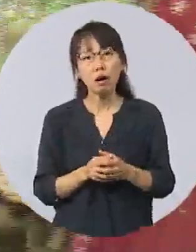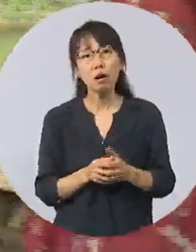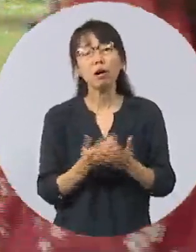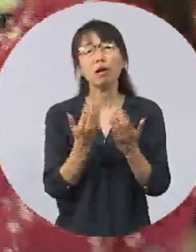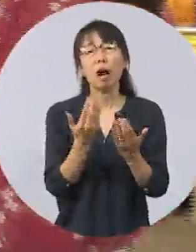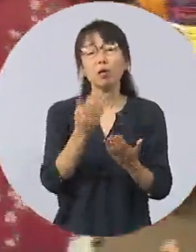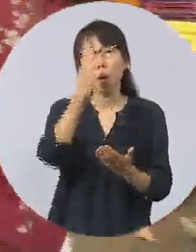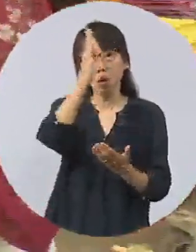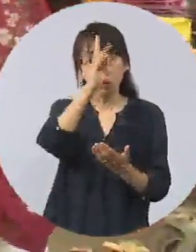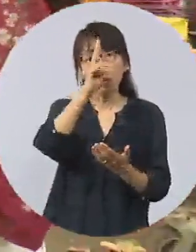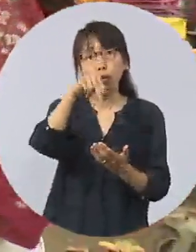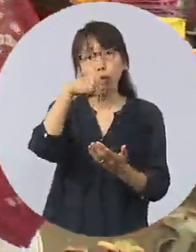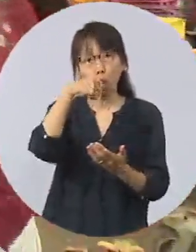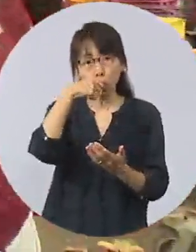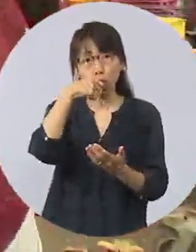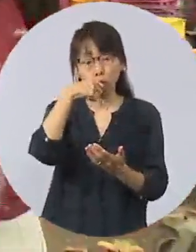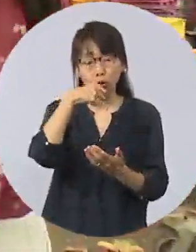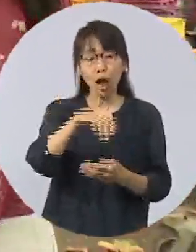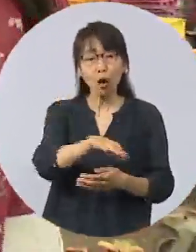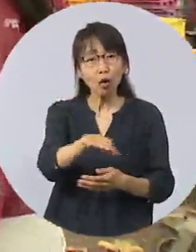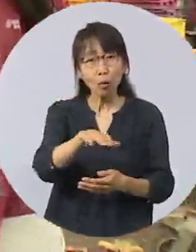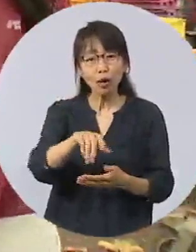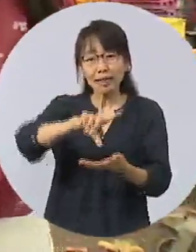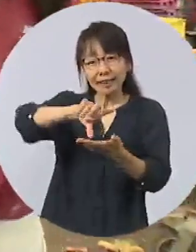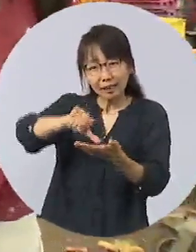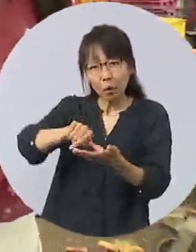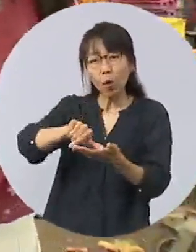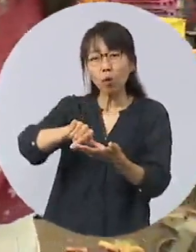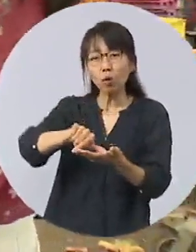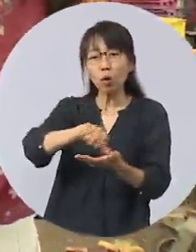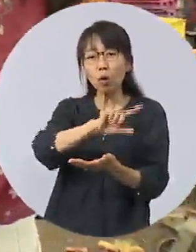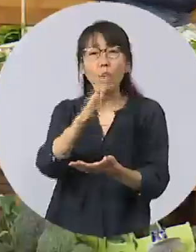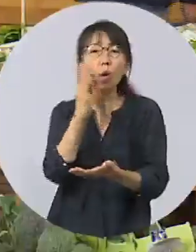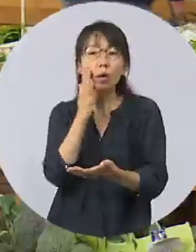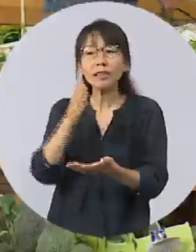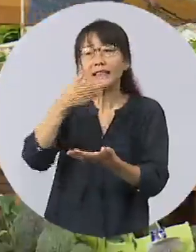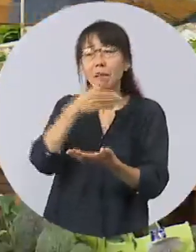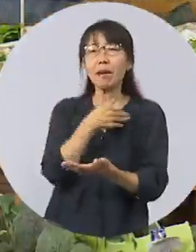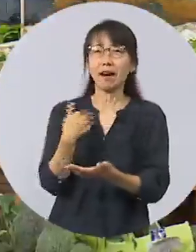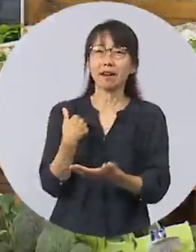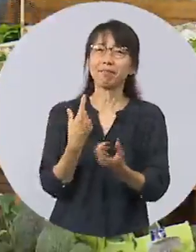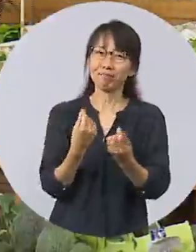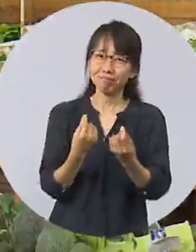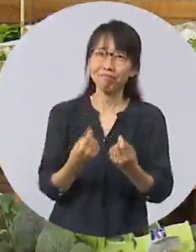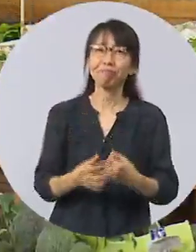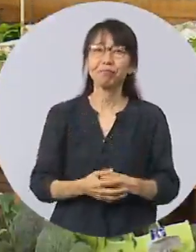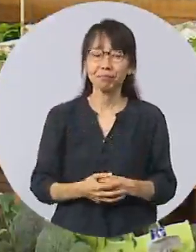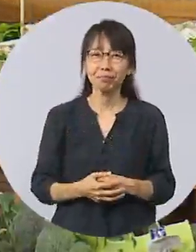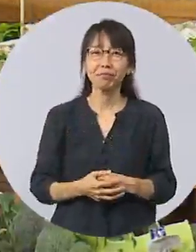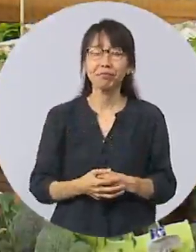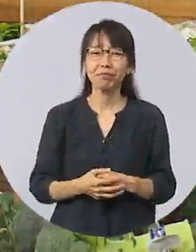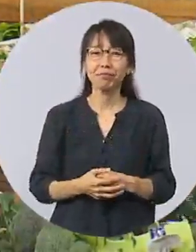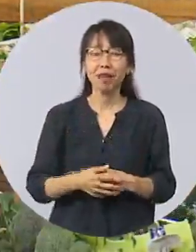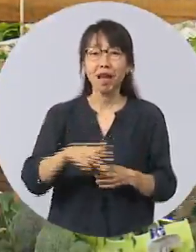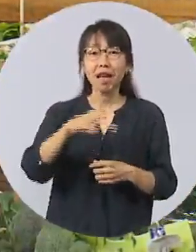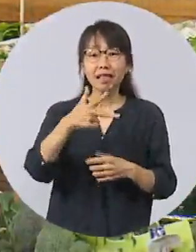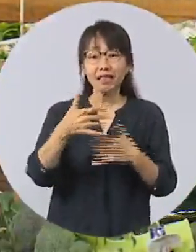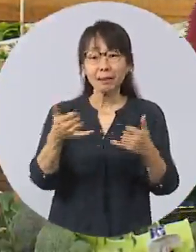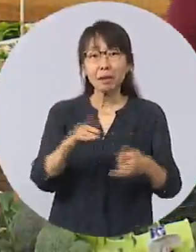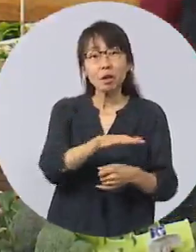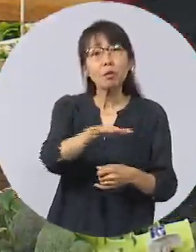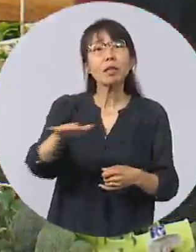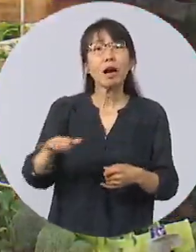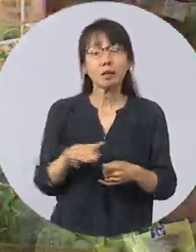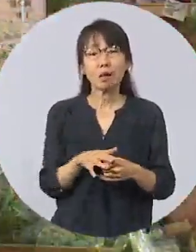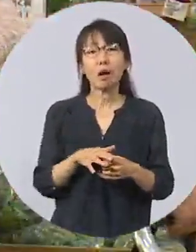子どもたちが地元の美味しいものを味わうことできるってことなんですね。 そうですね。 やっぱりね、市内の皆さんにとって地元の野菜